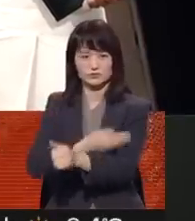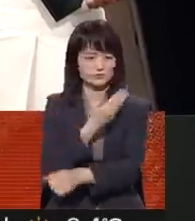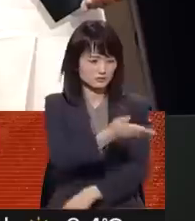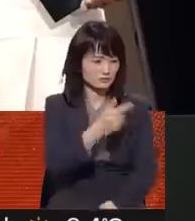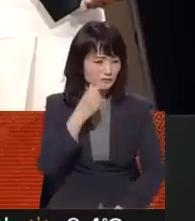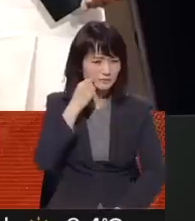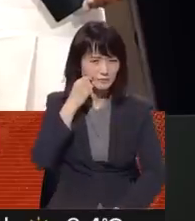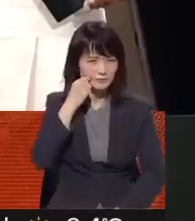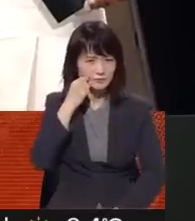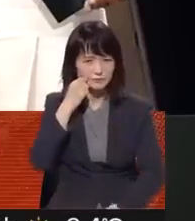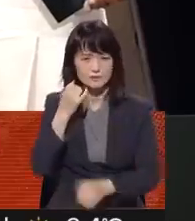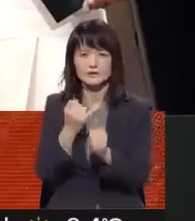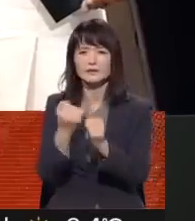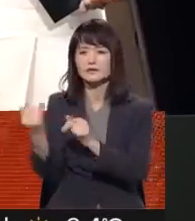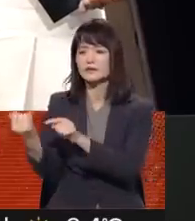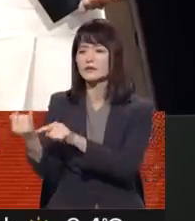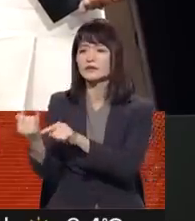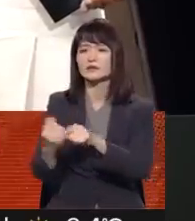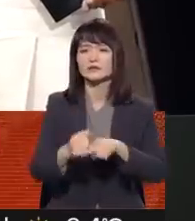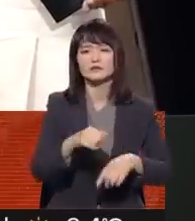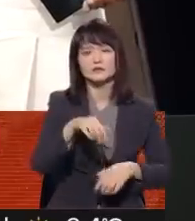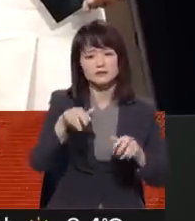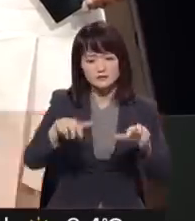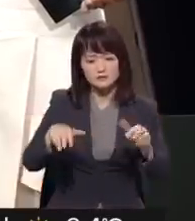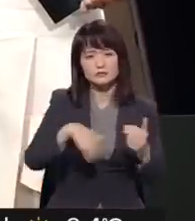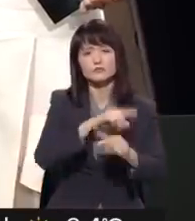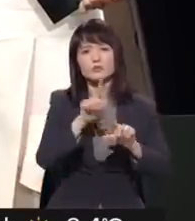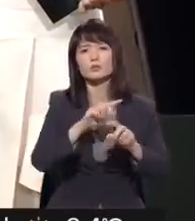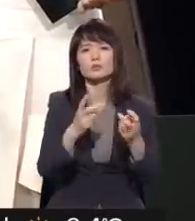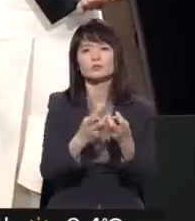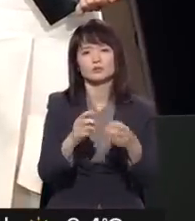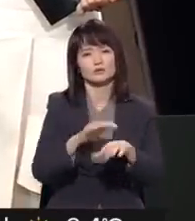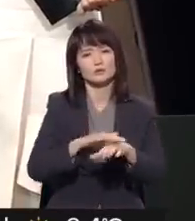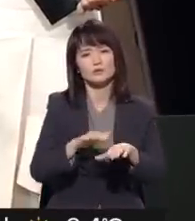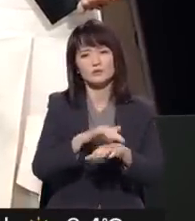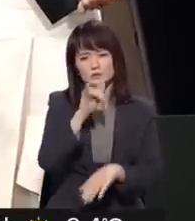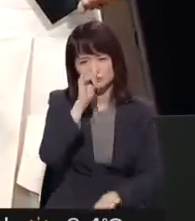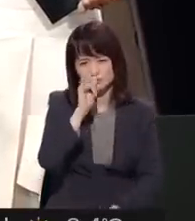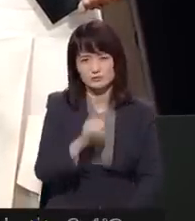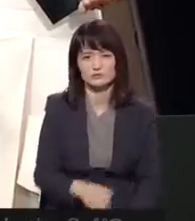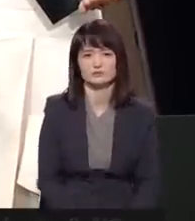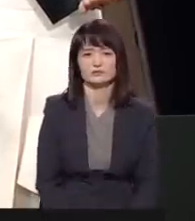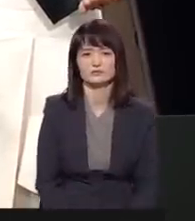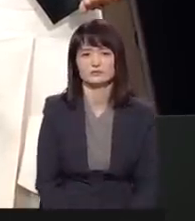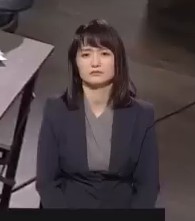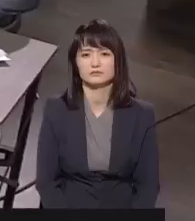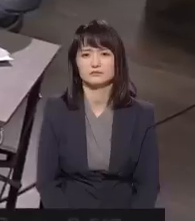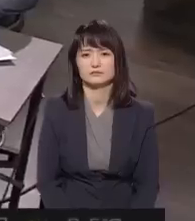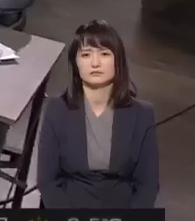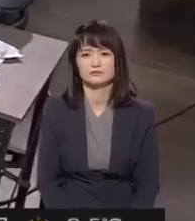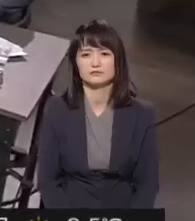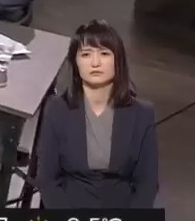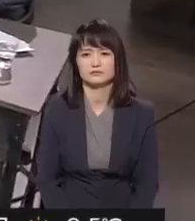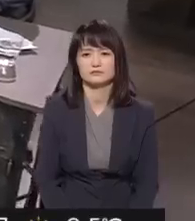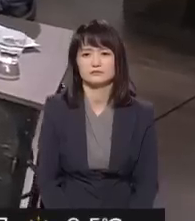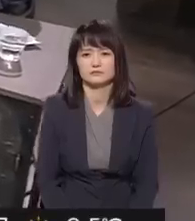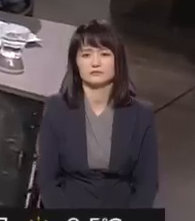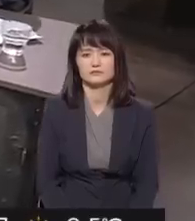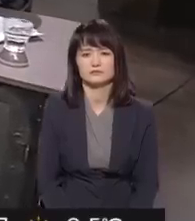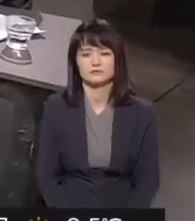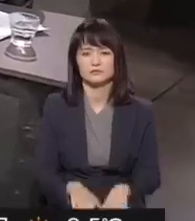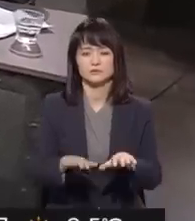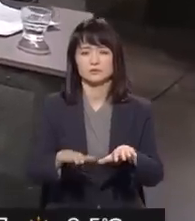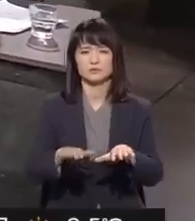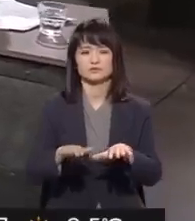파렴치한 아내 전시는이 상황을 어떻게 하면 헤쳐나갈 수 있을까요 자 오늘 사연은